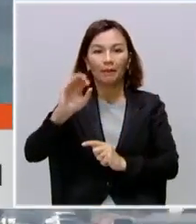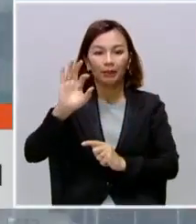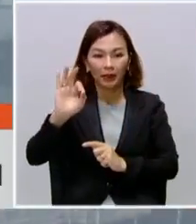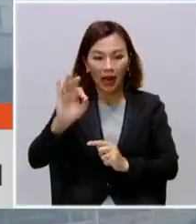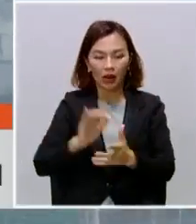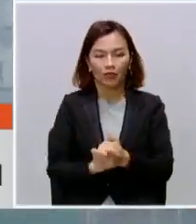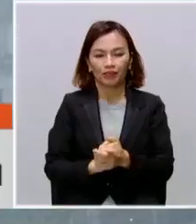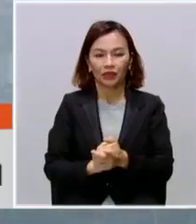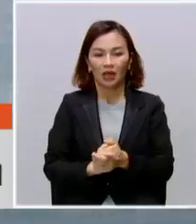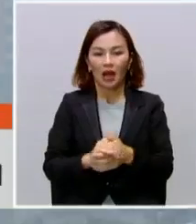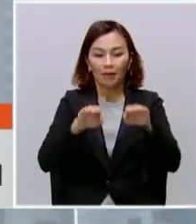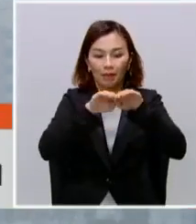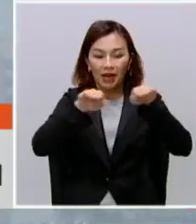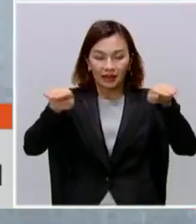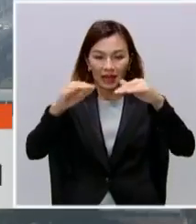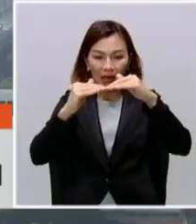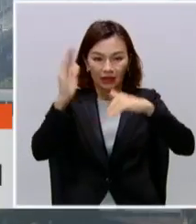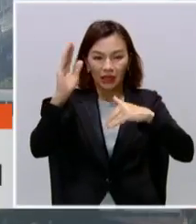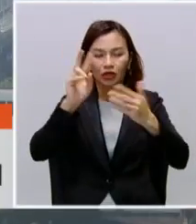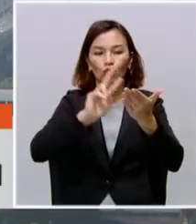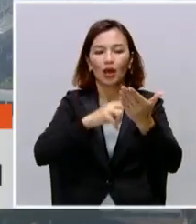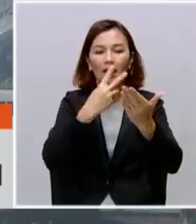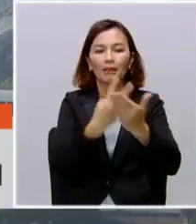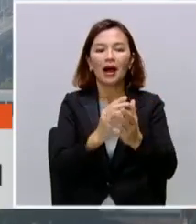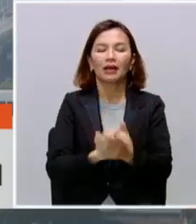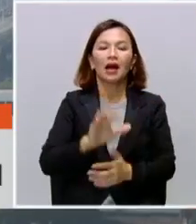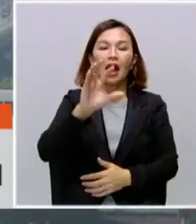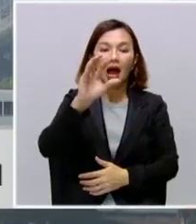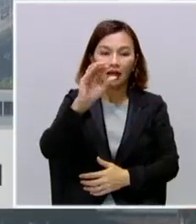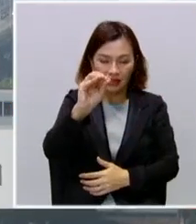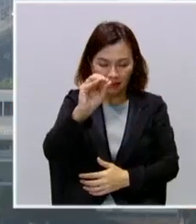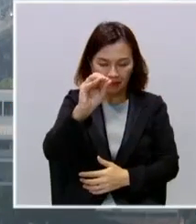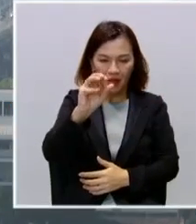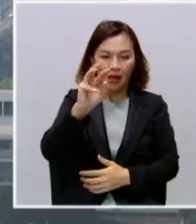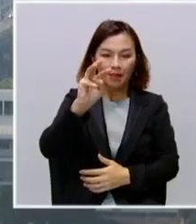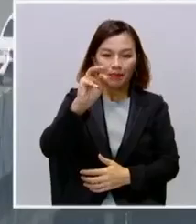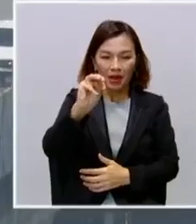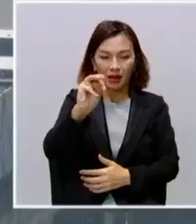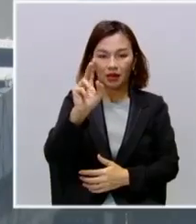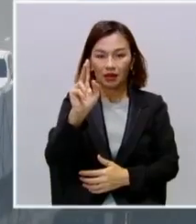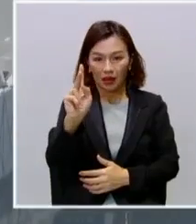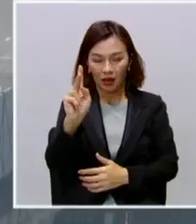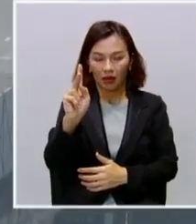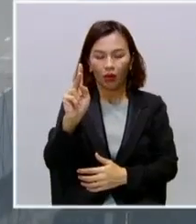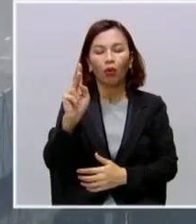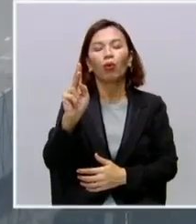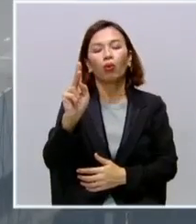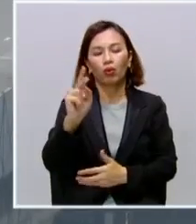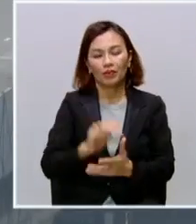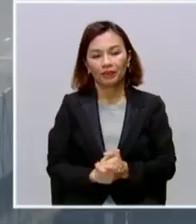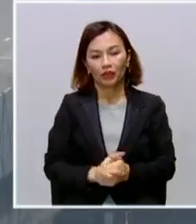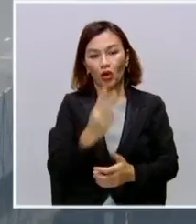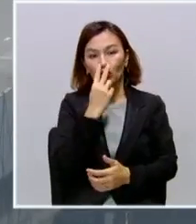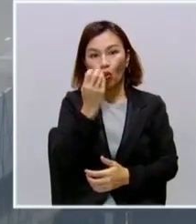ว่าเกินมาเกินค่ามาตรฐานนี่คือตัวเลขออกมาเกิน 50ไมโครกรัมต่อลูกบาทเมตรนะครับไปตรวจสอบดู 5อันดับสูง